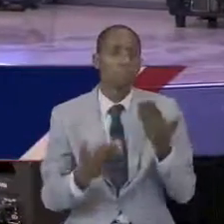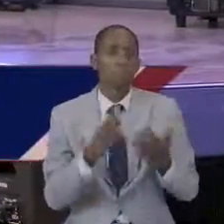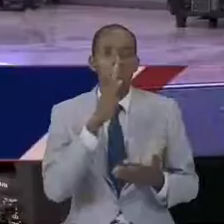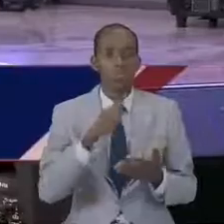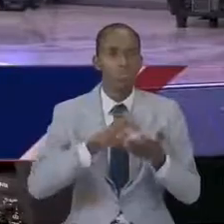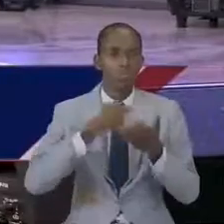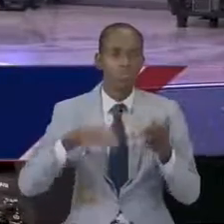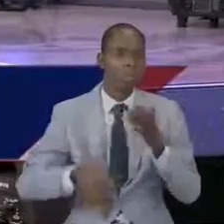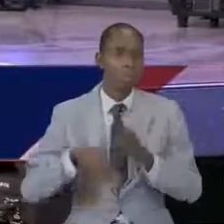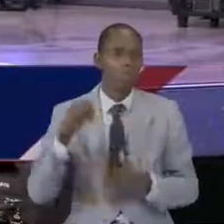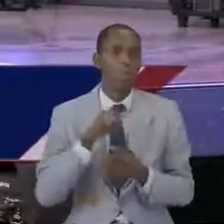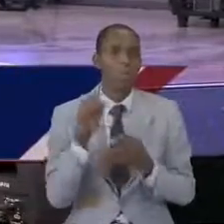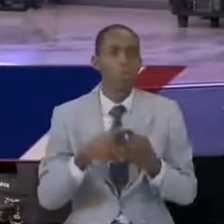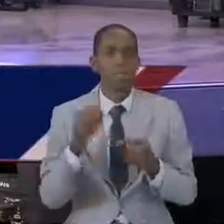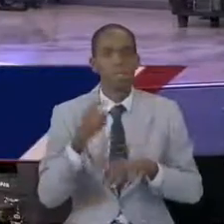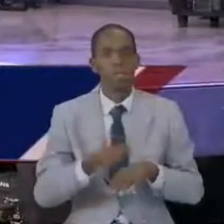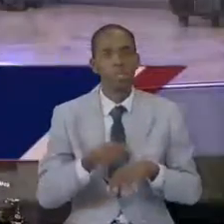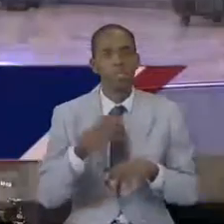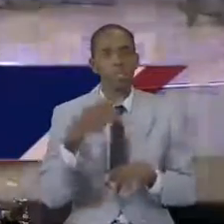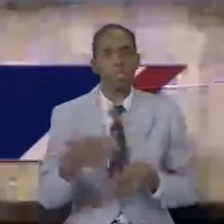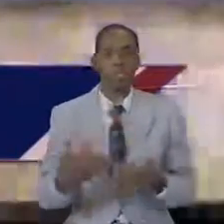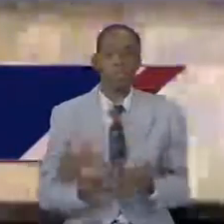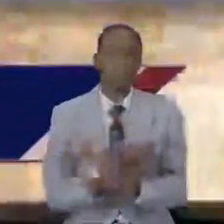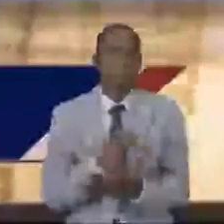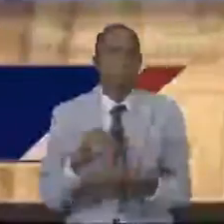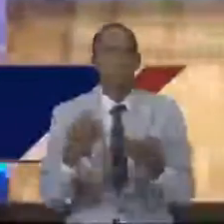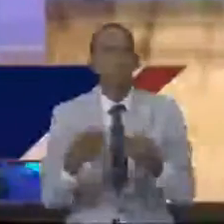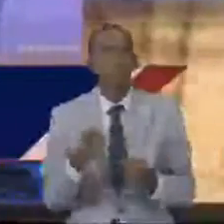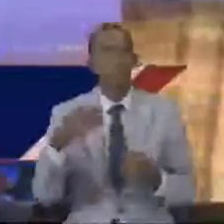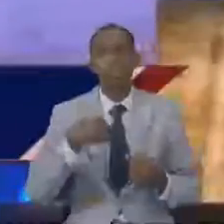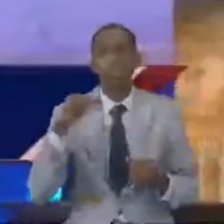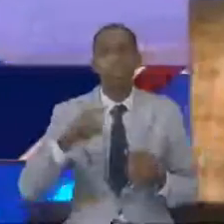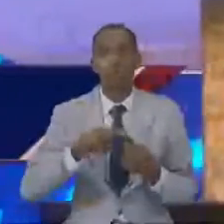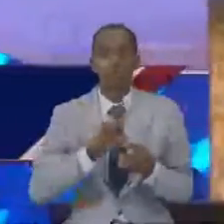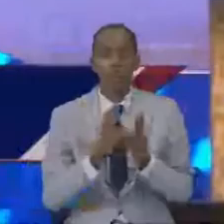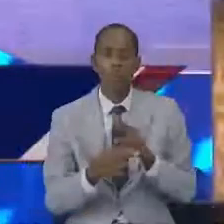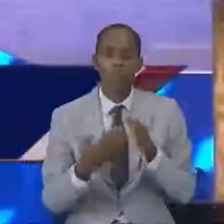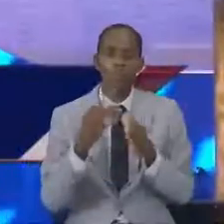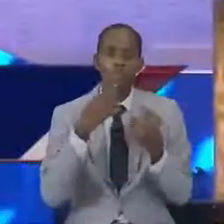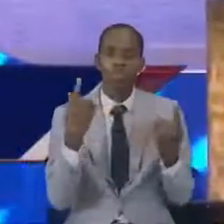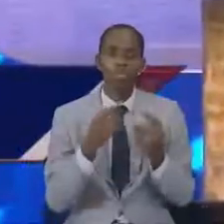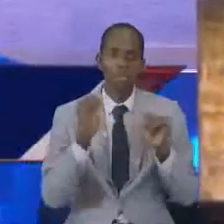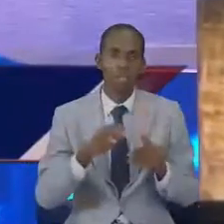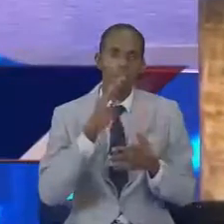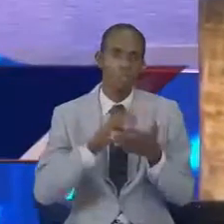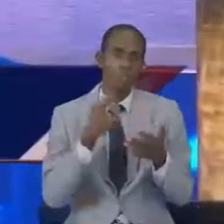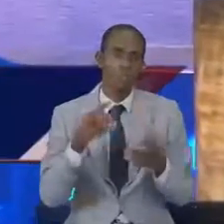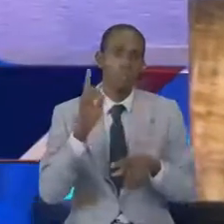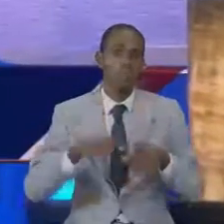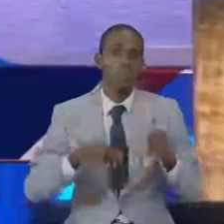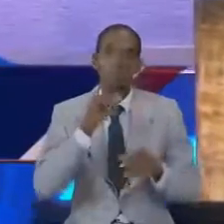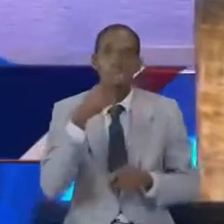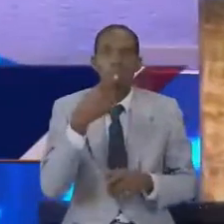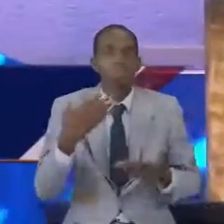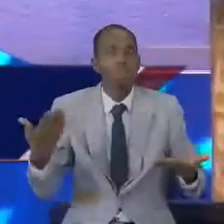repentez-vous à 3,19 repentez-vous donc et convertissez vous vous devez vous repentir d'abord avant que vos péchés ne